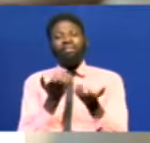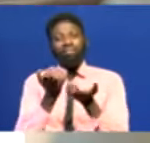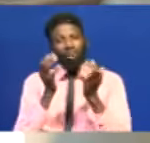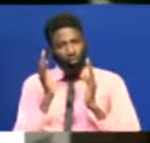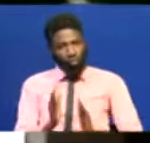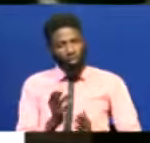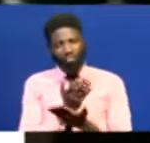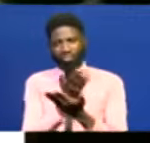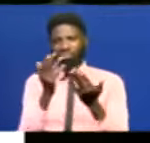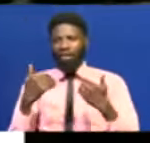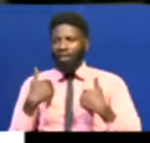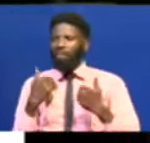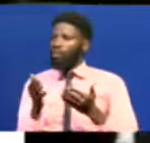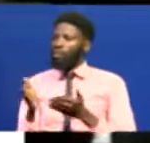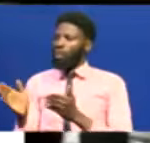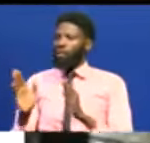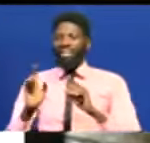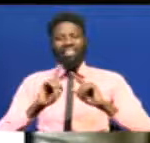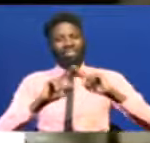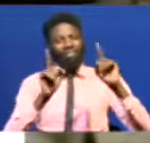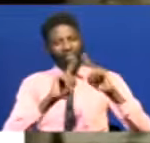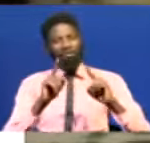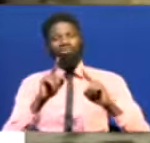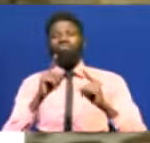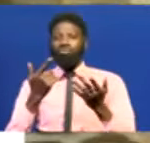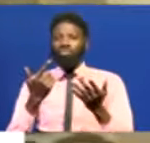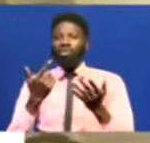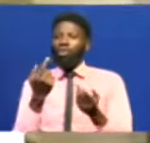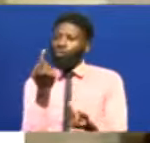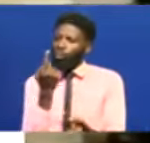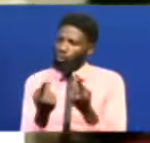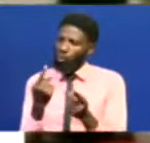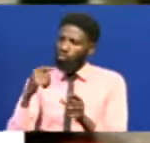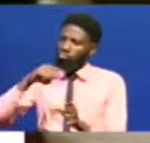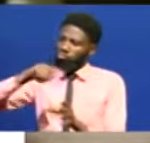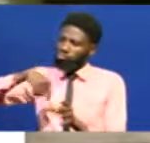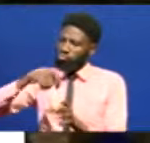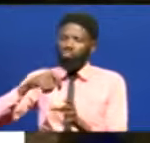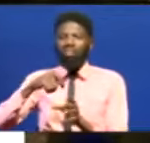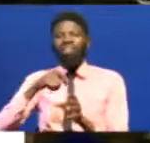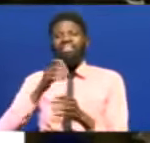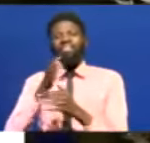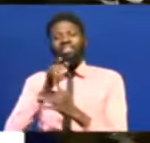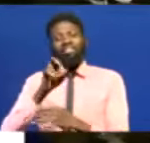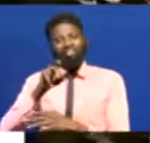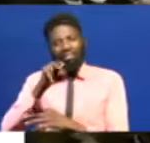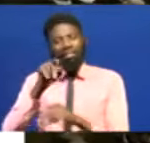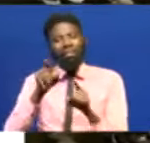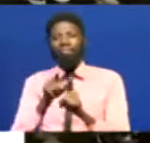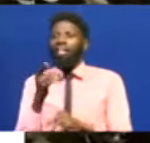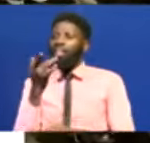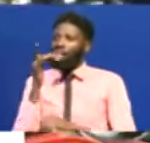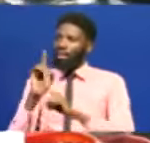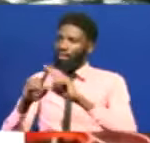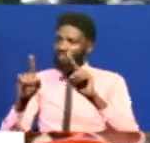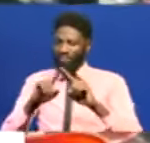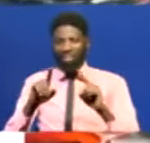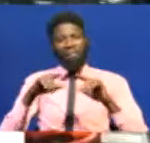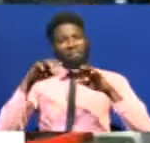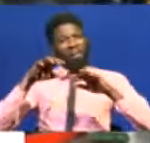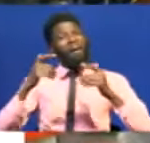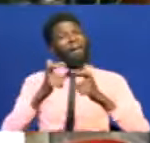mitindo mbalimbali ya upishi wa kamba na ladha tofauti. Katika moja ya soko kubwa la kamba huko